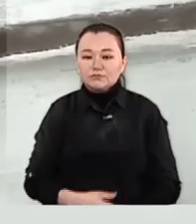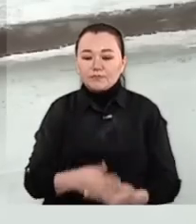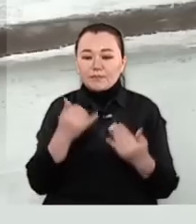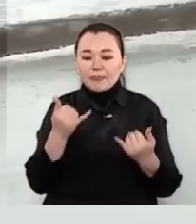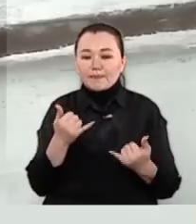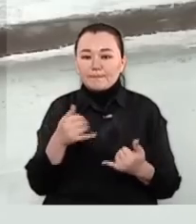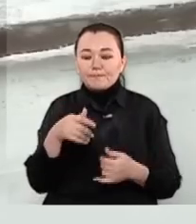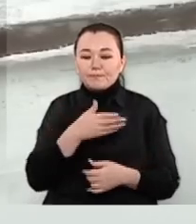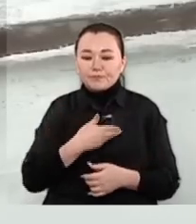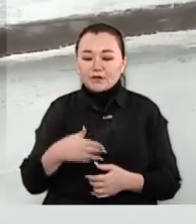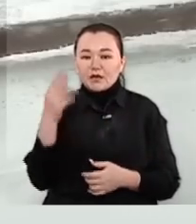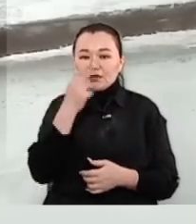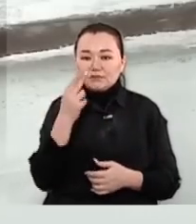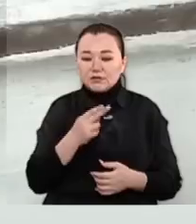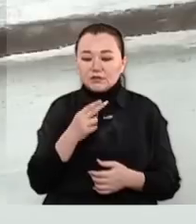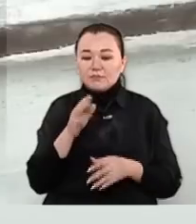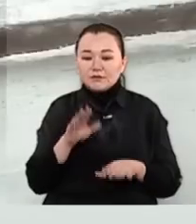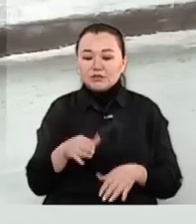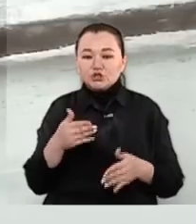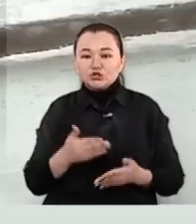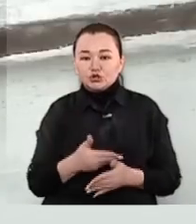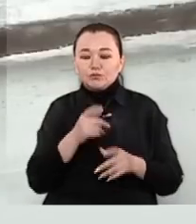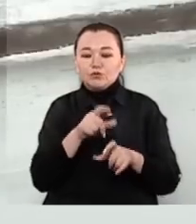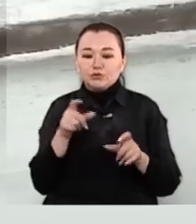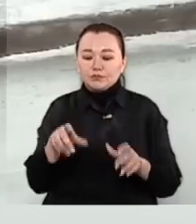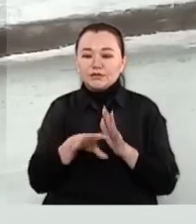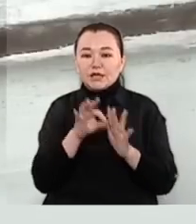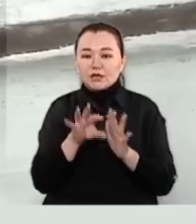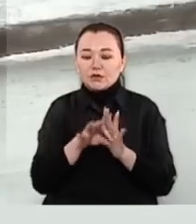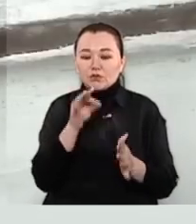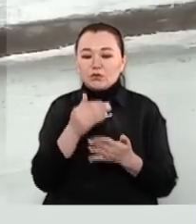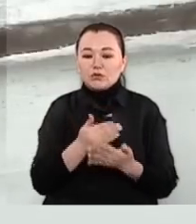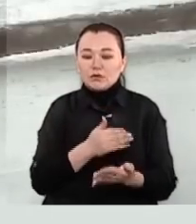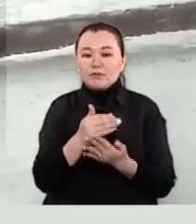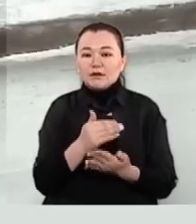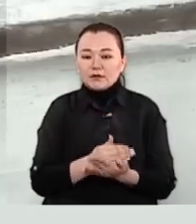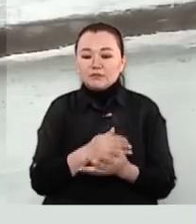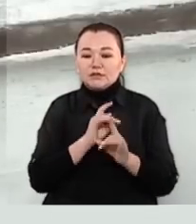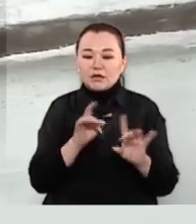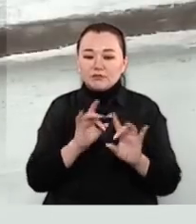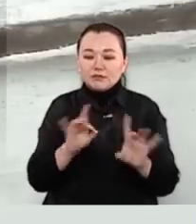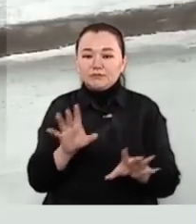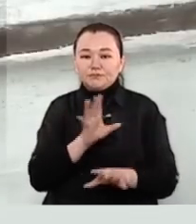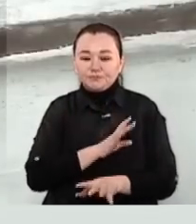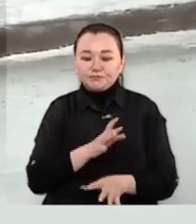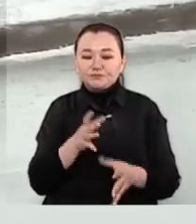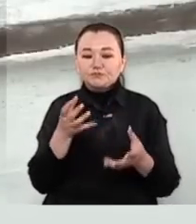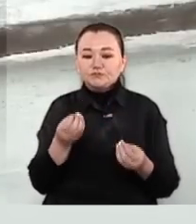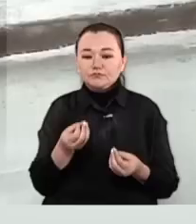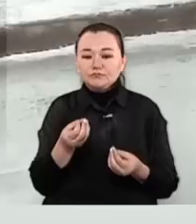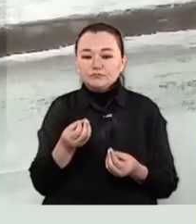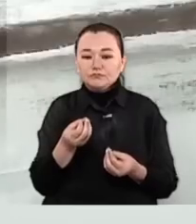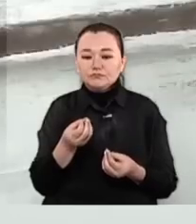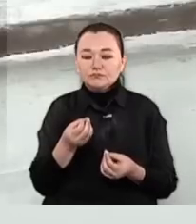біз Астанада тұрғындарға сайлау алды бағдарламаларымызды сүндірдік. Және де